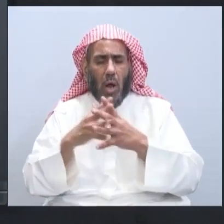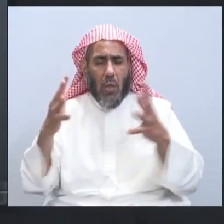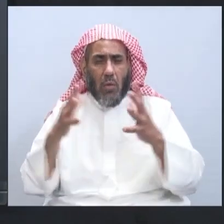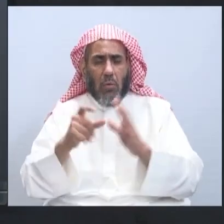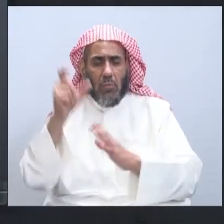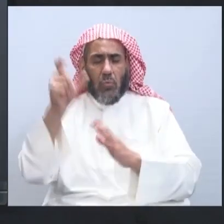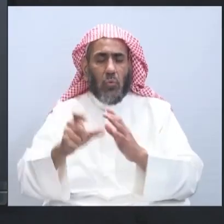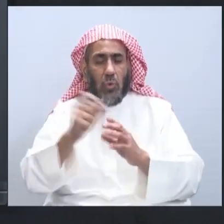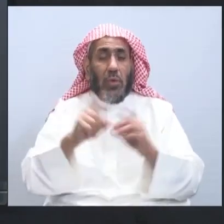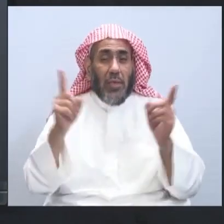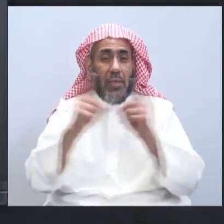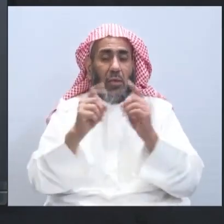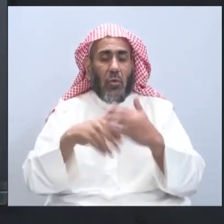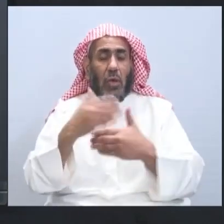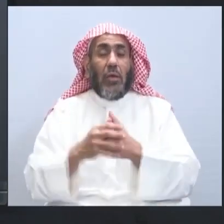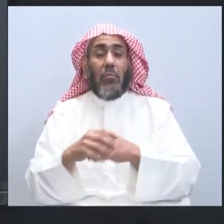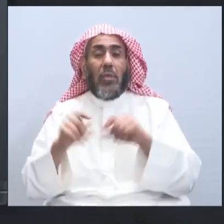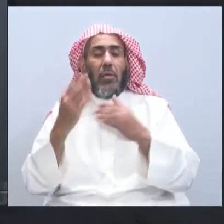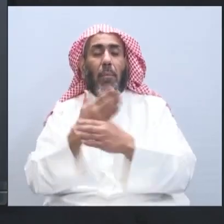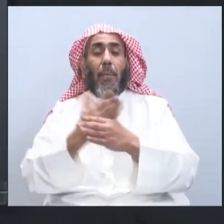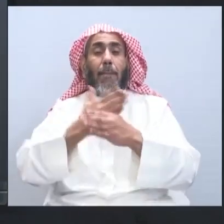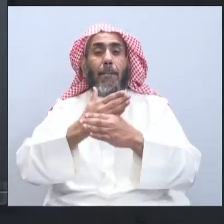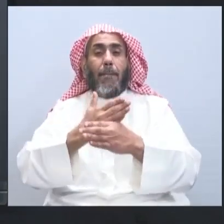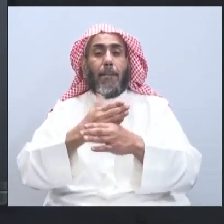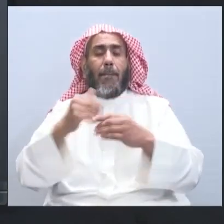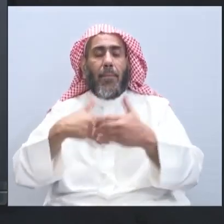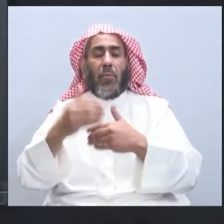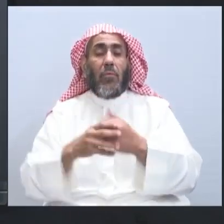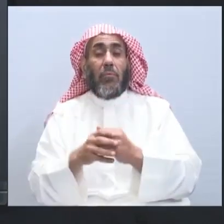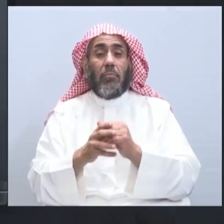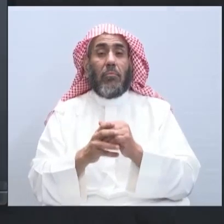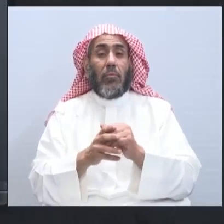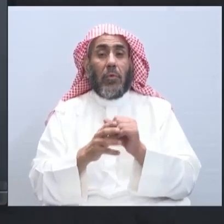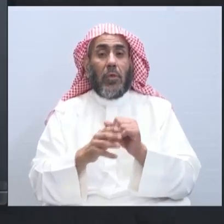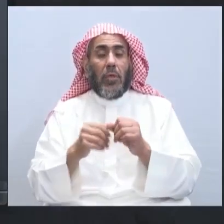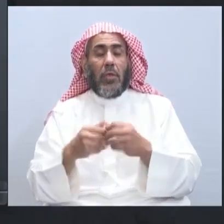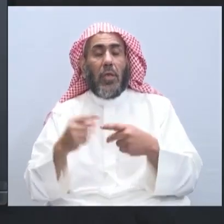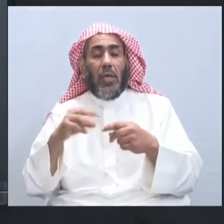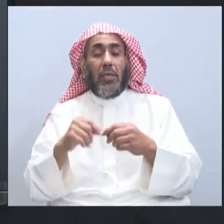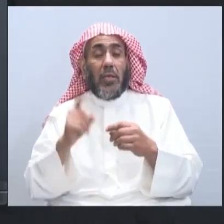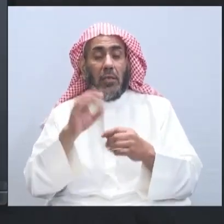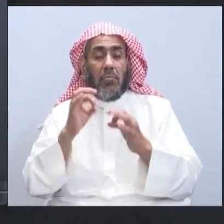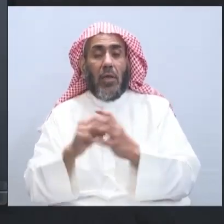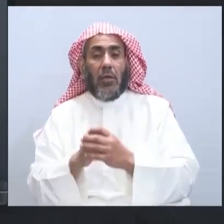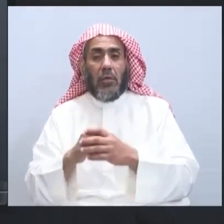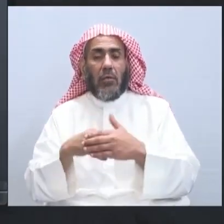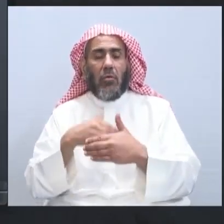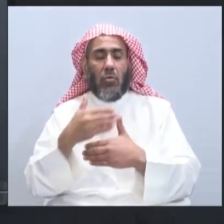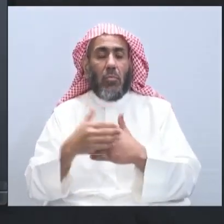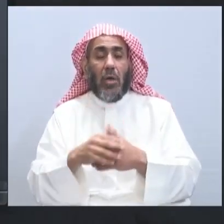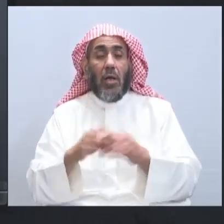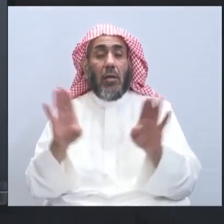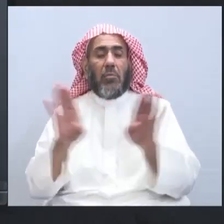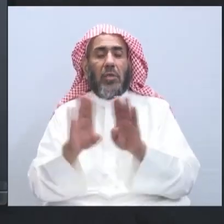كتابها لقصرها ولعلها ايضا هذا سبب من اسباب التي ادت الى ذلك وايضا ان العصر يستلزم ذلك ثم